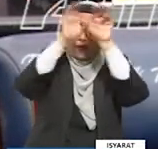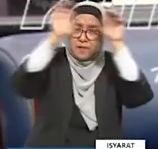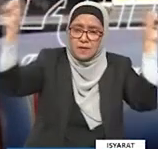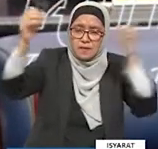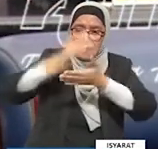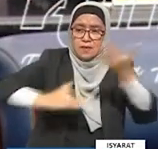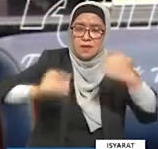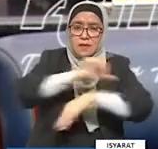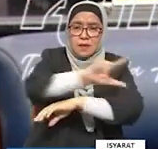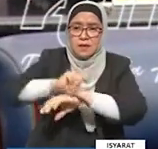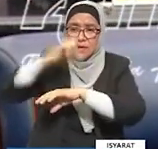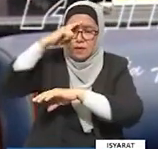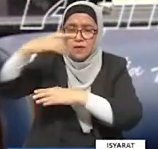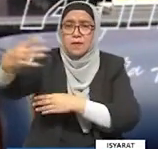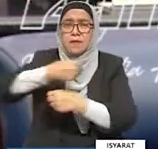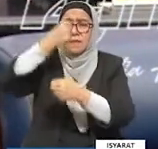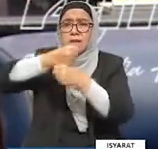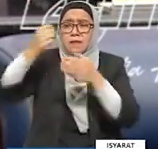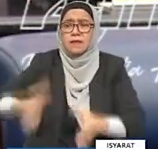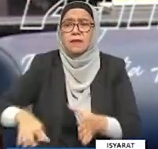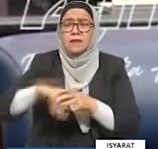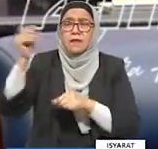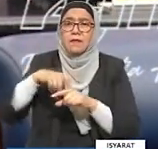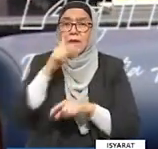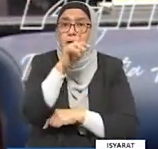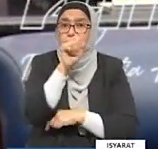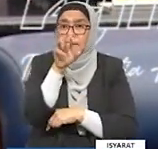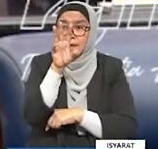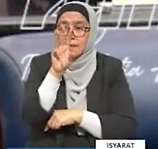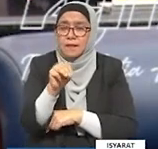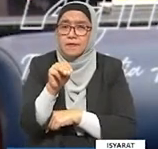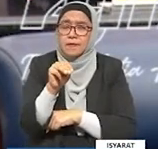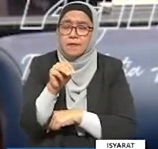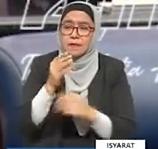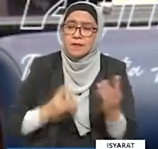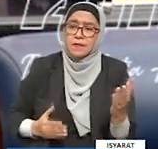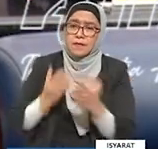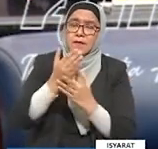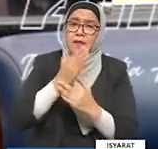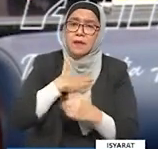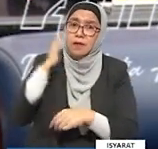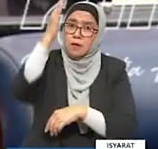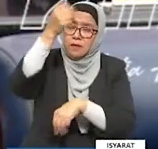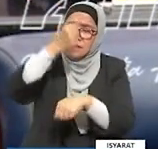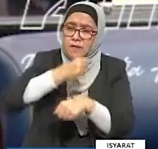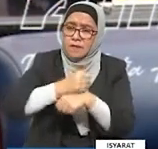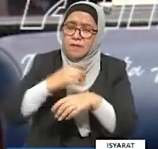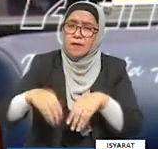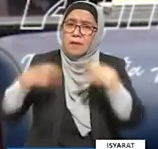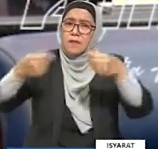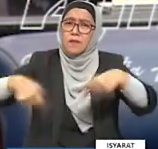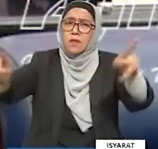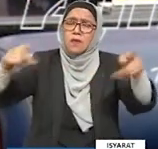perladangan, untuk pengambilan pekerja asing. Kementerian Sumber Manusia melalui MyFutureJob telah memberi peluang untuk warga tempat dalam hampir